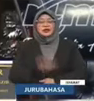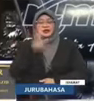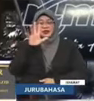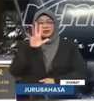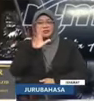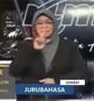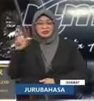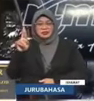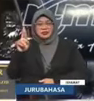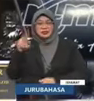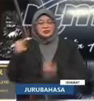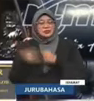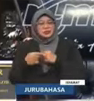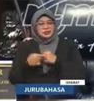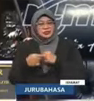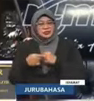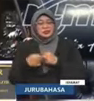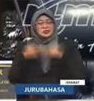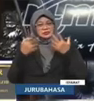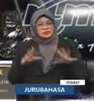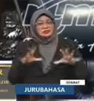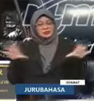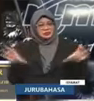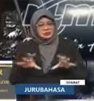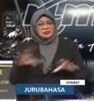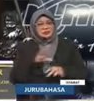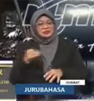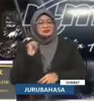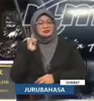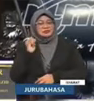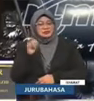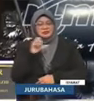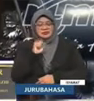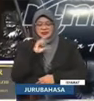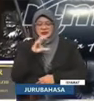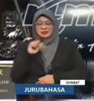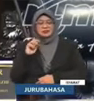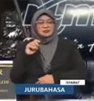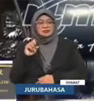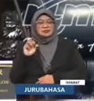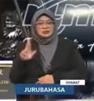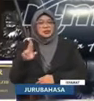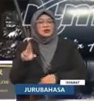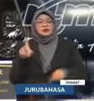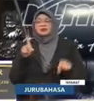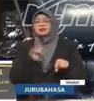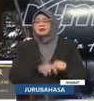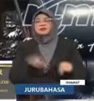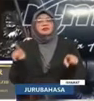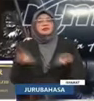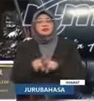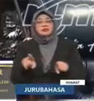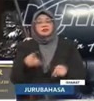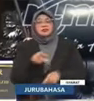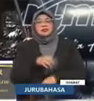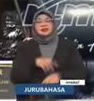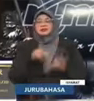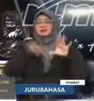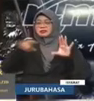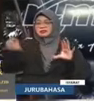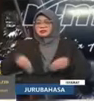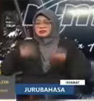5169 atau tuduhan telepon dilaksanakan bagi jenazah skema bagi tempo yang sama mengikut